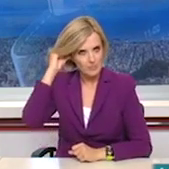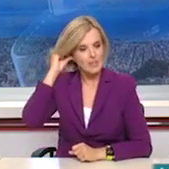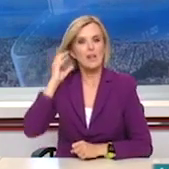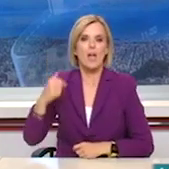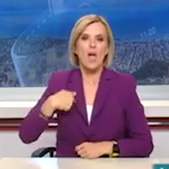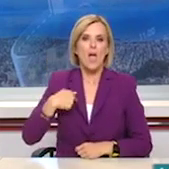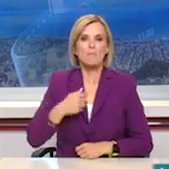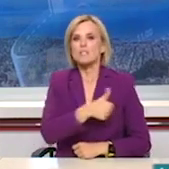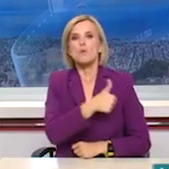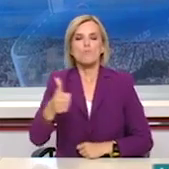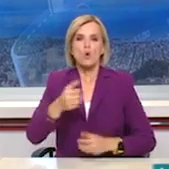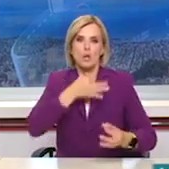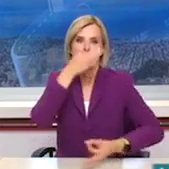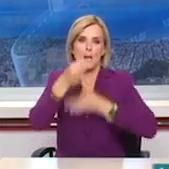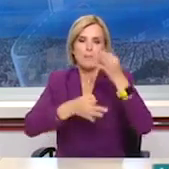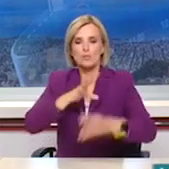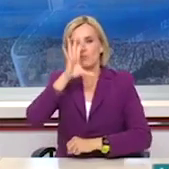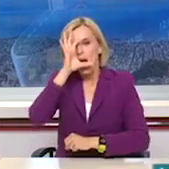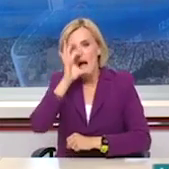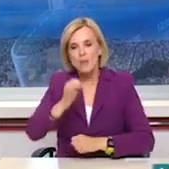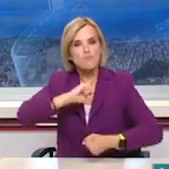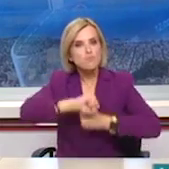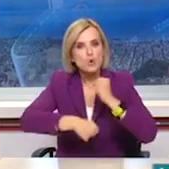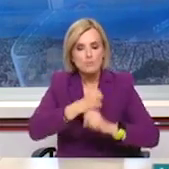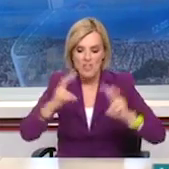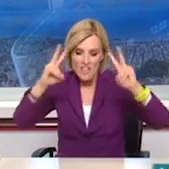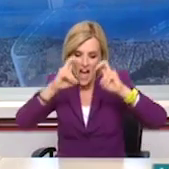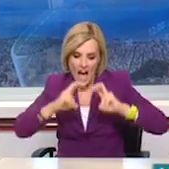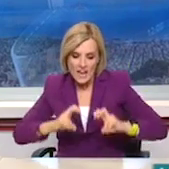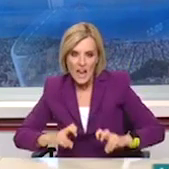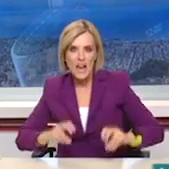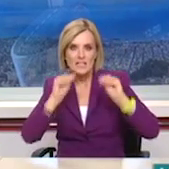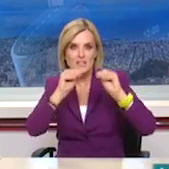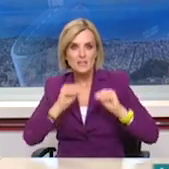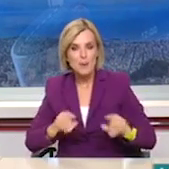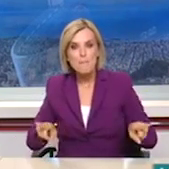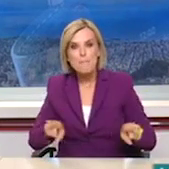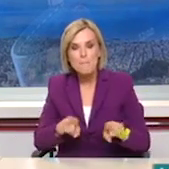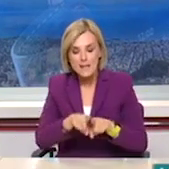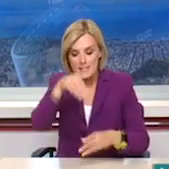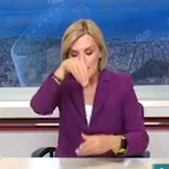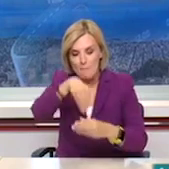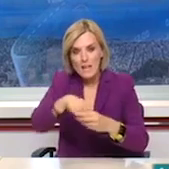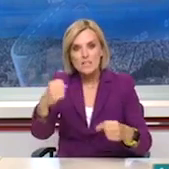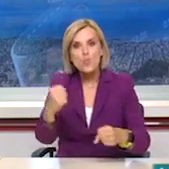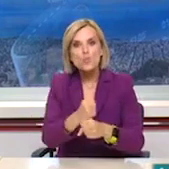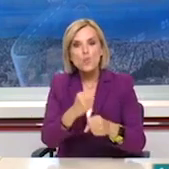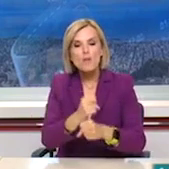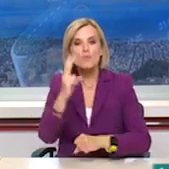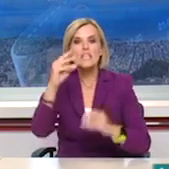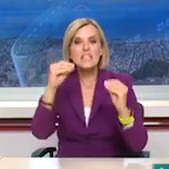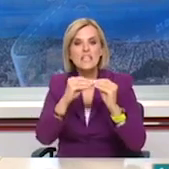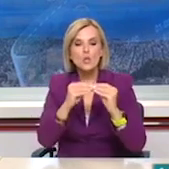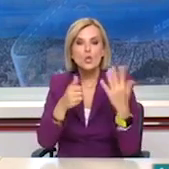ειλικρίνεια και την προσπάθεια να αναλύσω επιστημονικά τα δεδομένα και με τη βοήθεια μιας επιτροπής 26 εμπειρογνωμόνων, στην οποία συμμετέχω υπό το